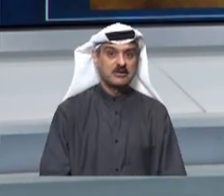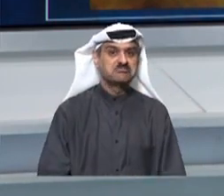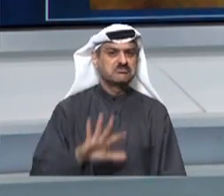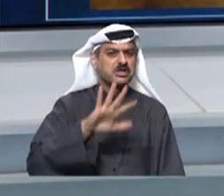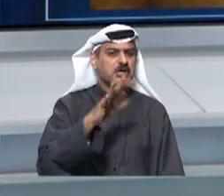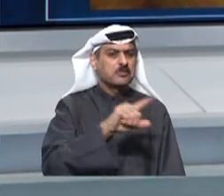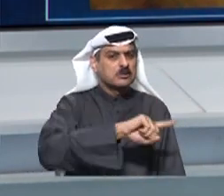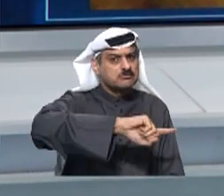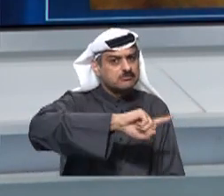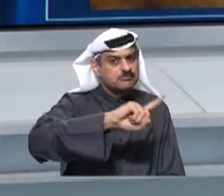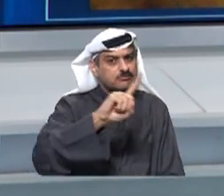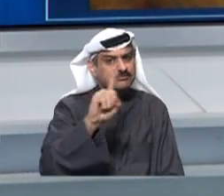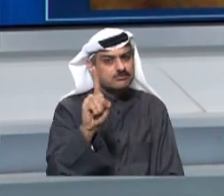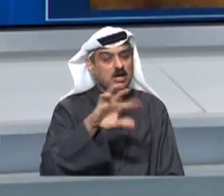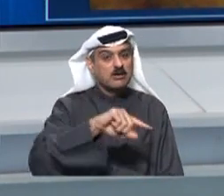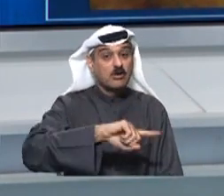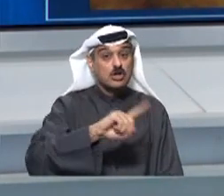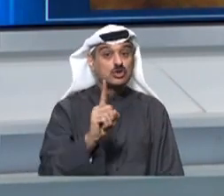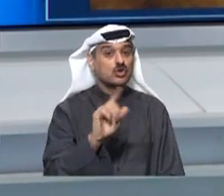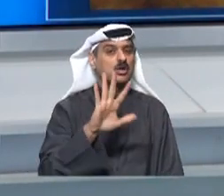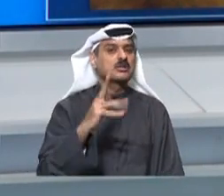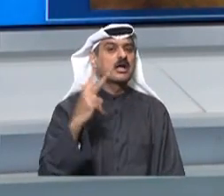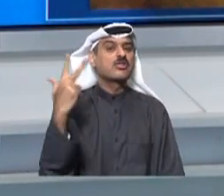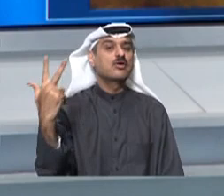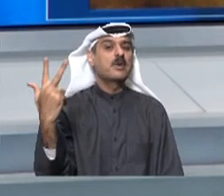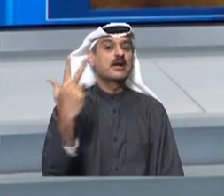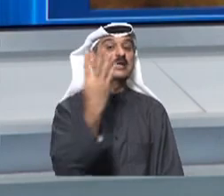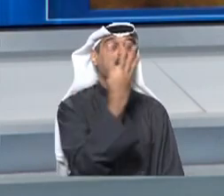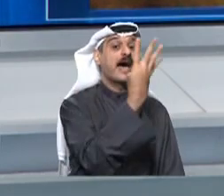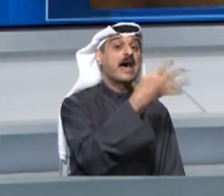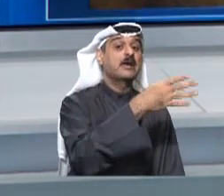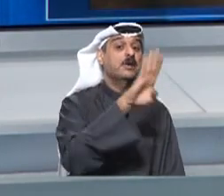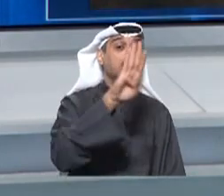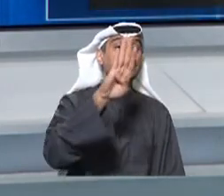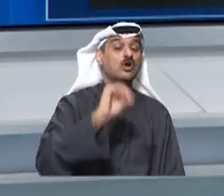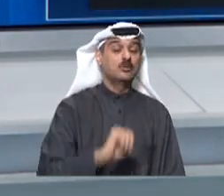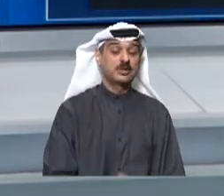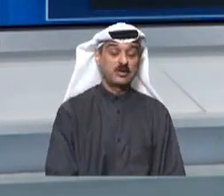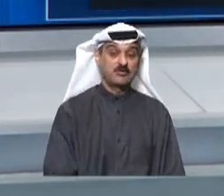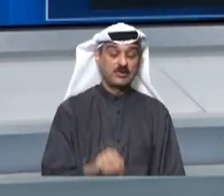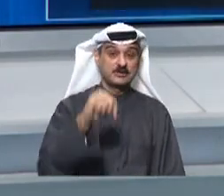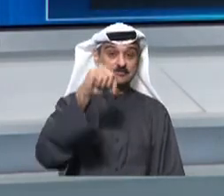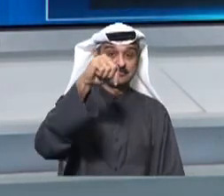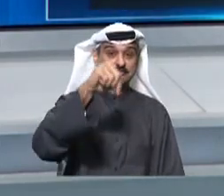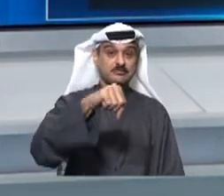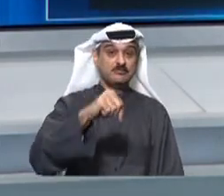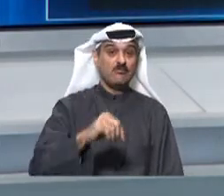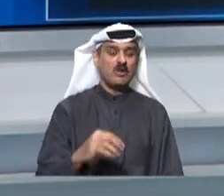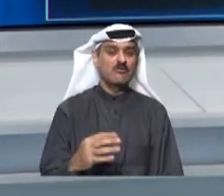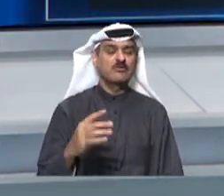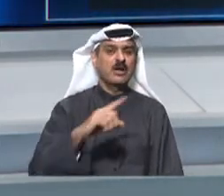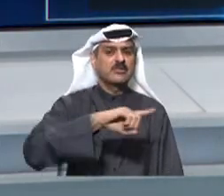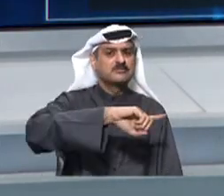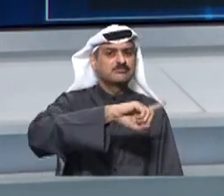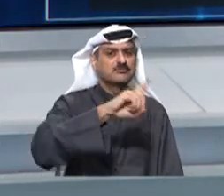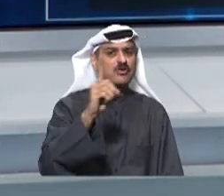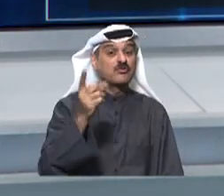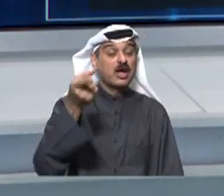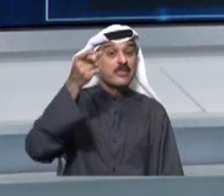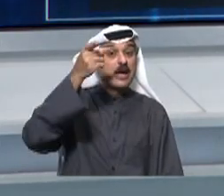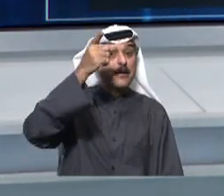فترات، وتتراوح سرعته ما بين 8 إلى 40 كيلومتر في الساعة، وراح تتراجع سرعته أكثر في مساء يوم